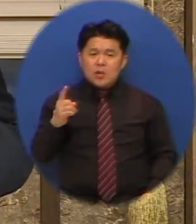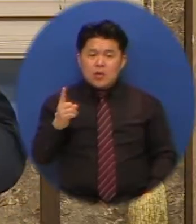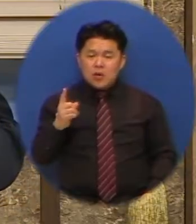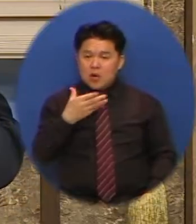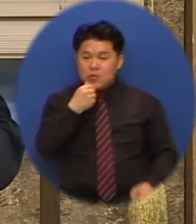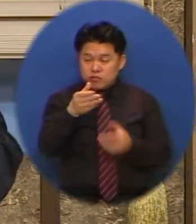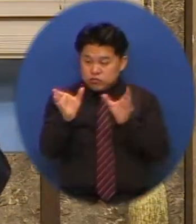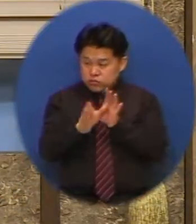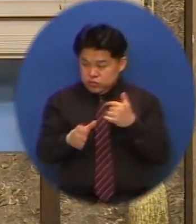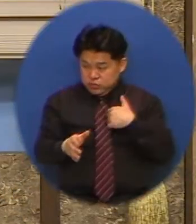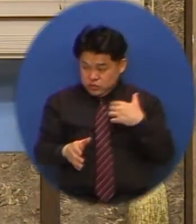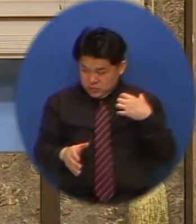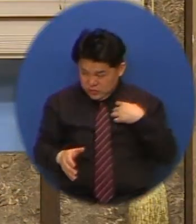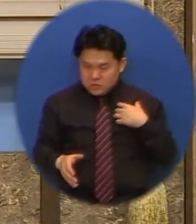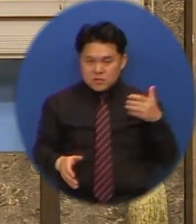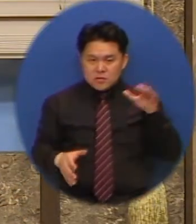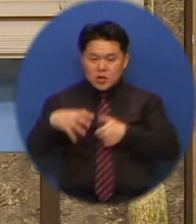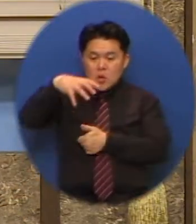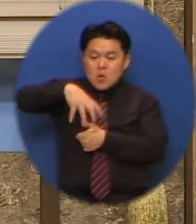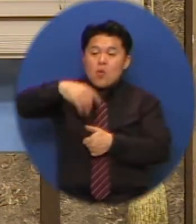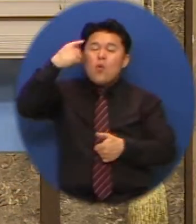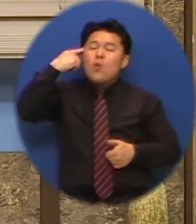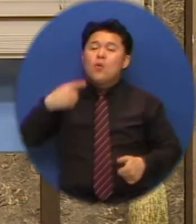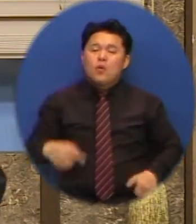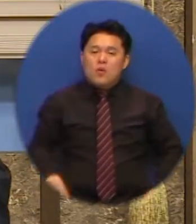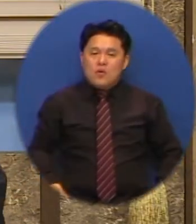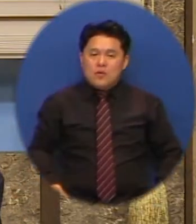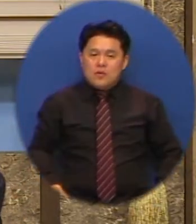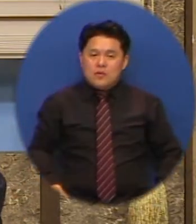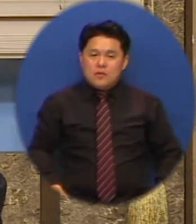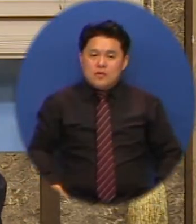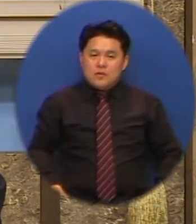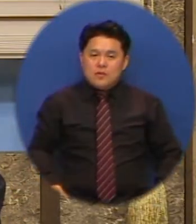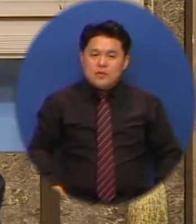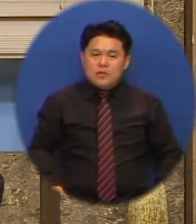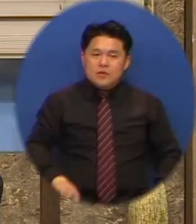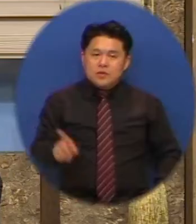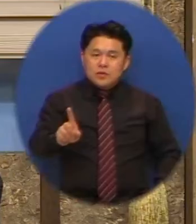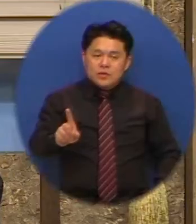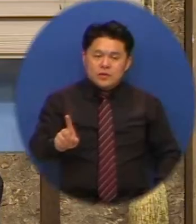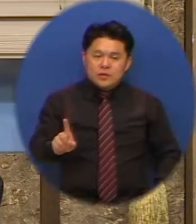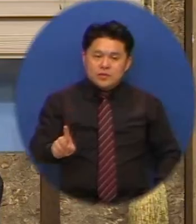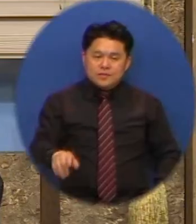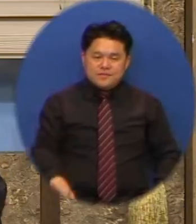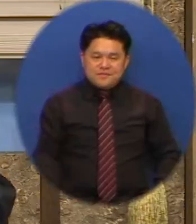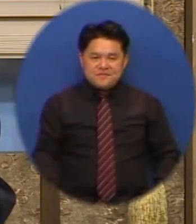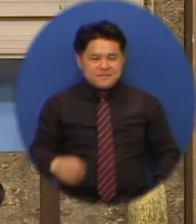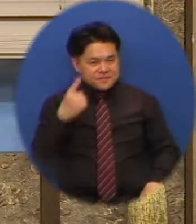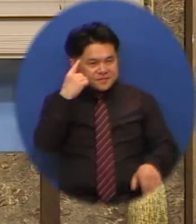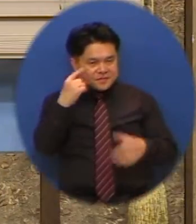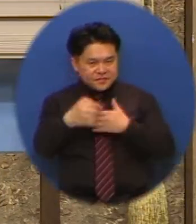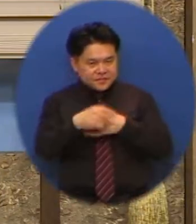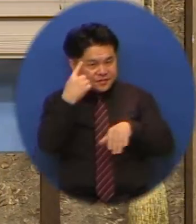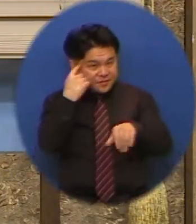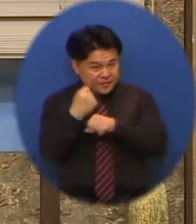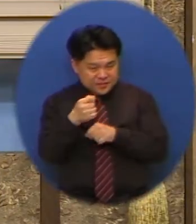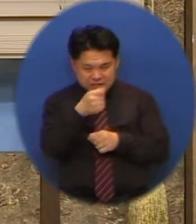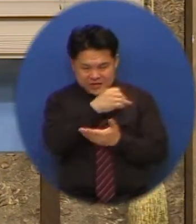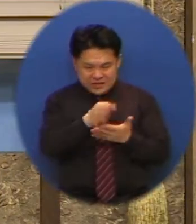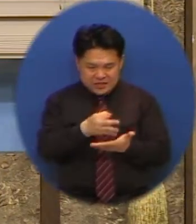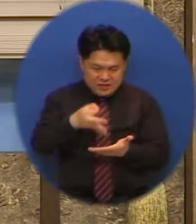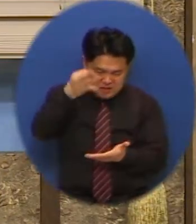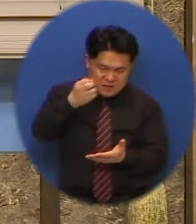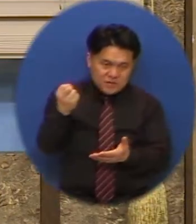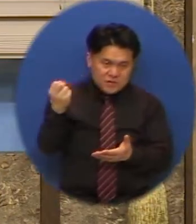우리 보건복지부인데 왜 이걸 규제 대상으로만 하느냐. 그래가지고 이제 메디컬 리서치 네. 그 R&D 예산도 만들고 네.